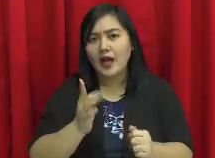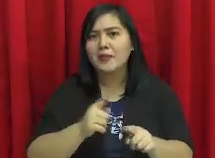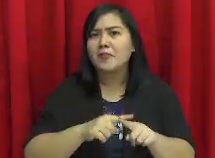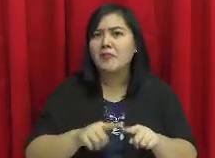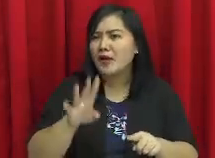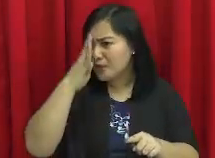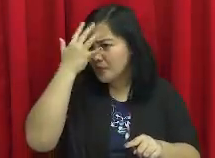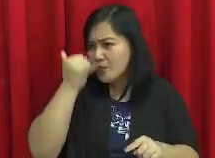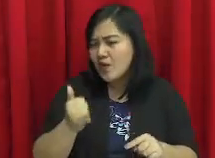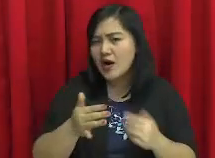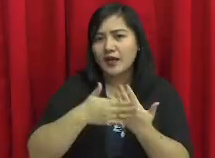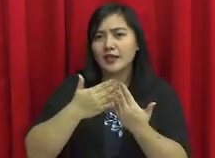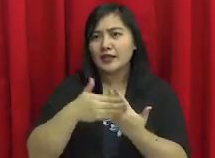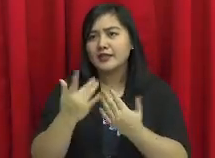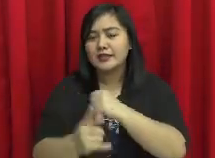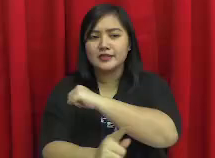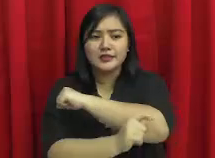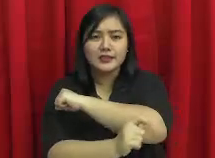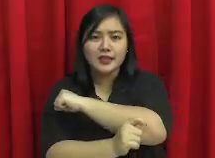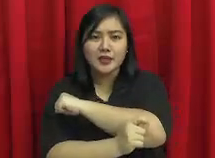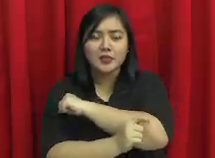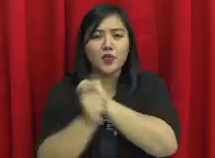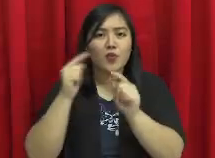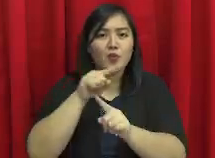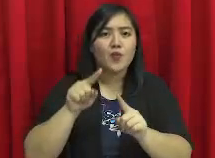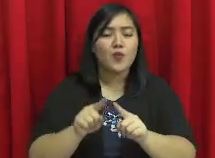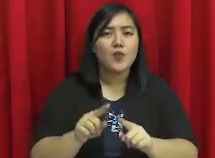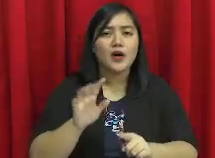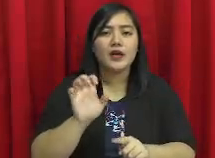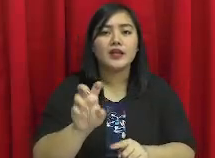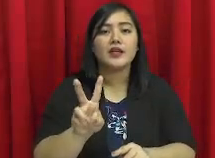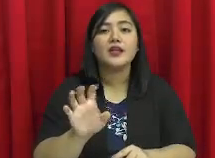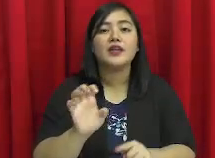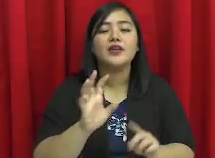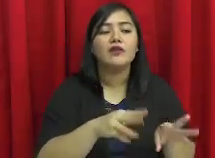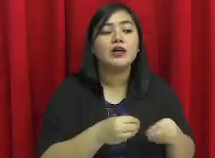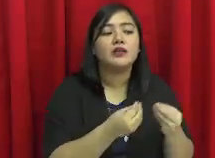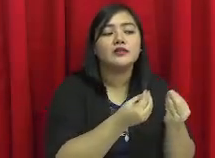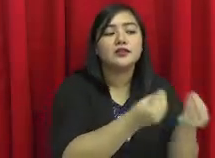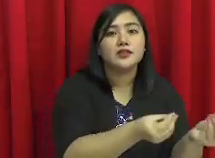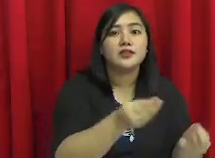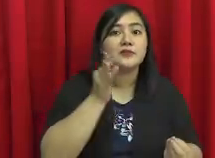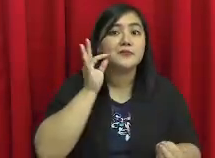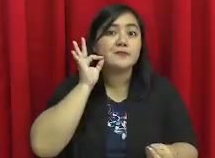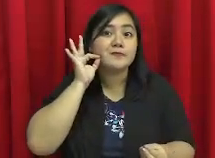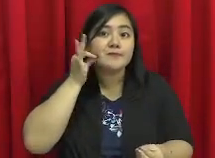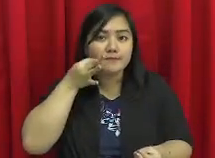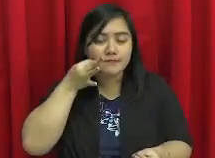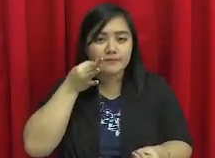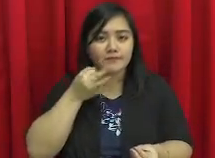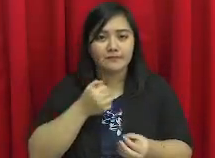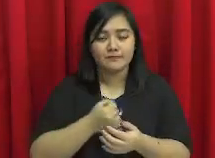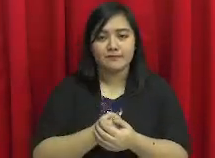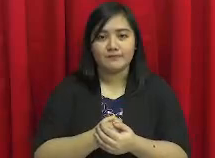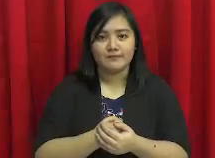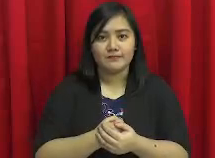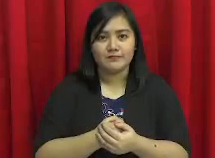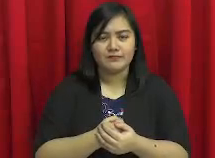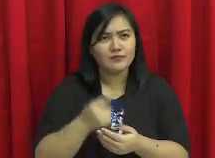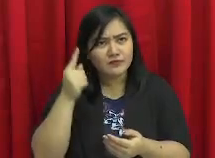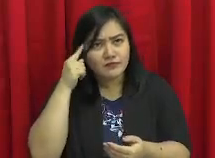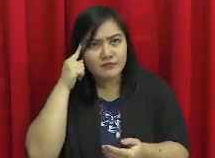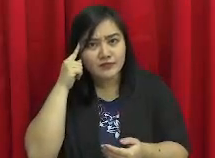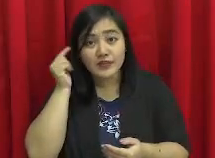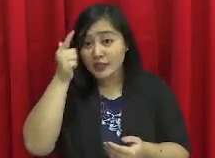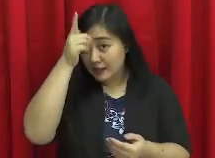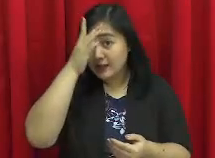sinong binigyan ng instruction unang-una. Yeah. Siya. Siya ang nakakaalam kung anong meron dun sa